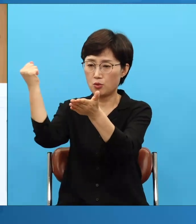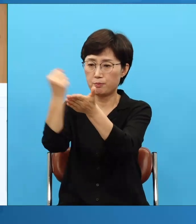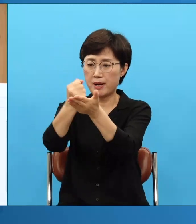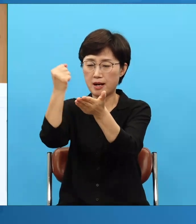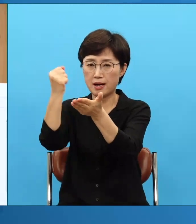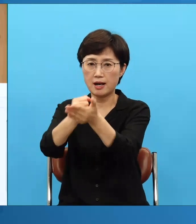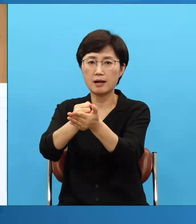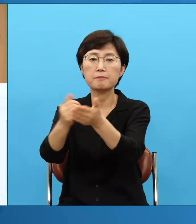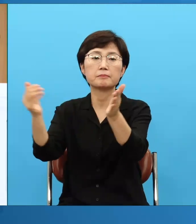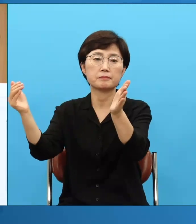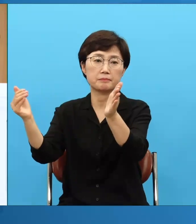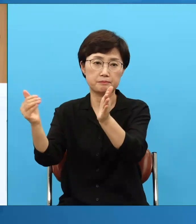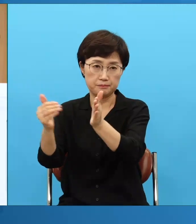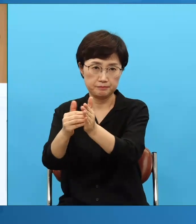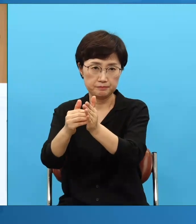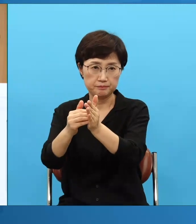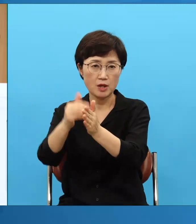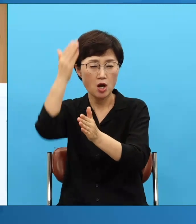없을 만하네